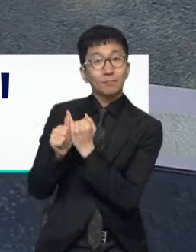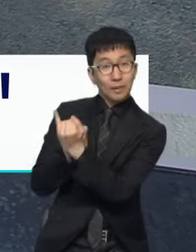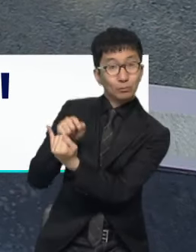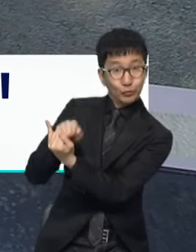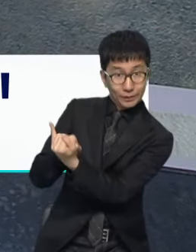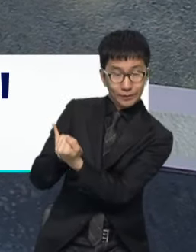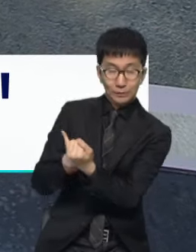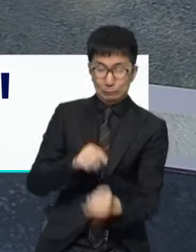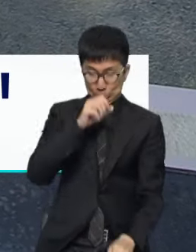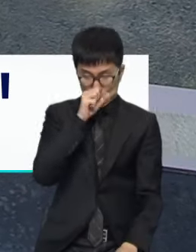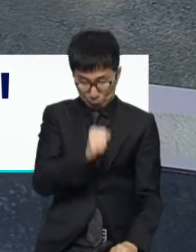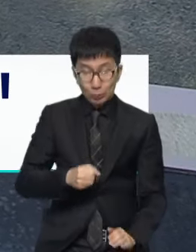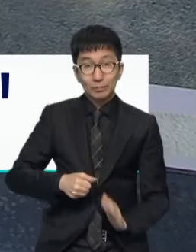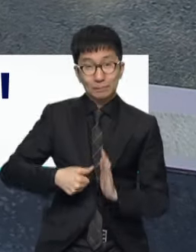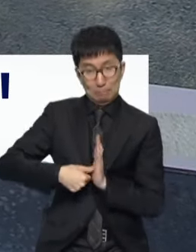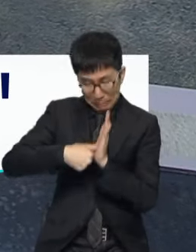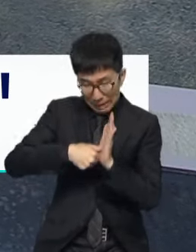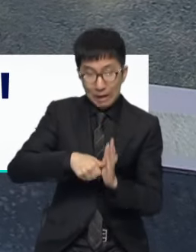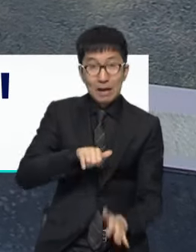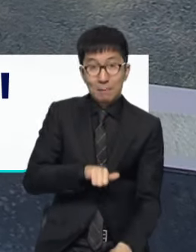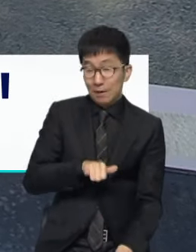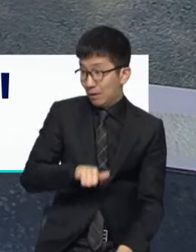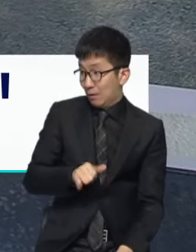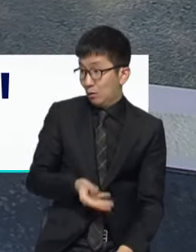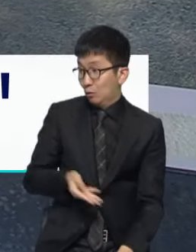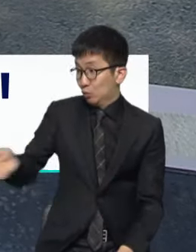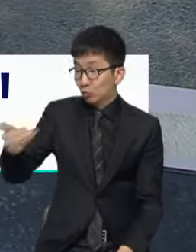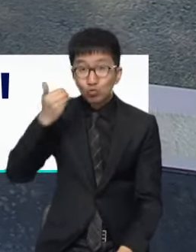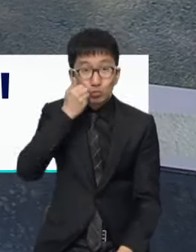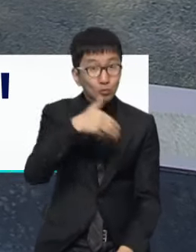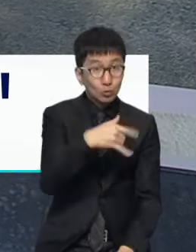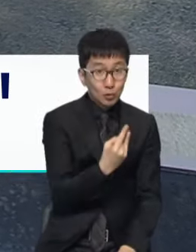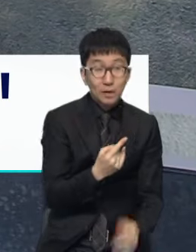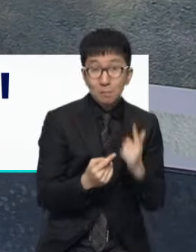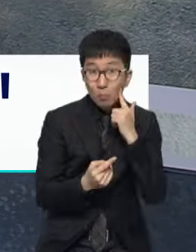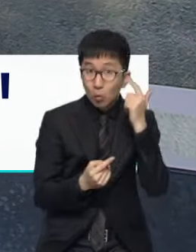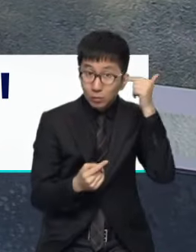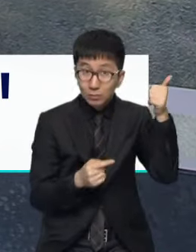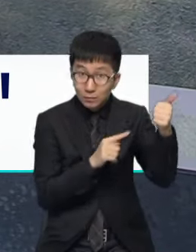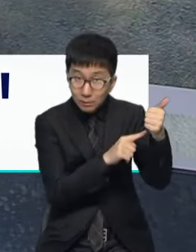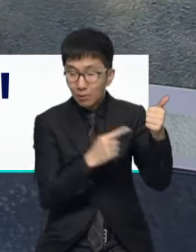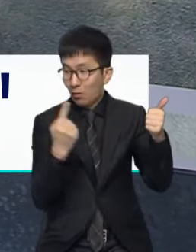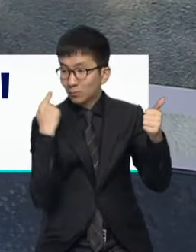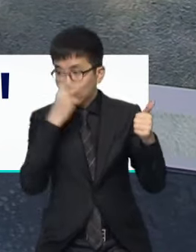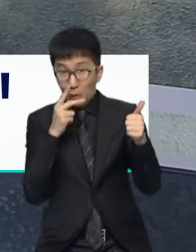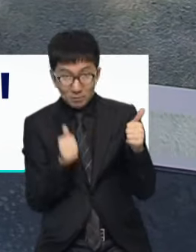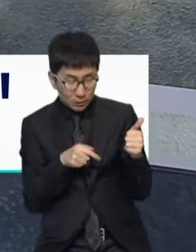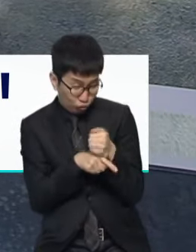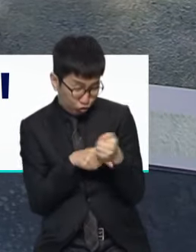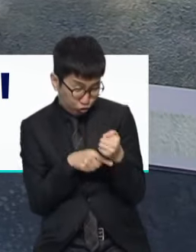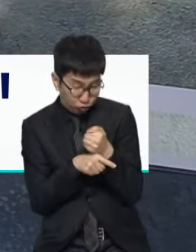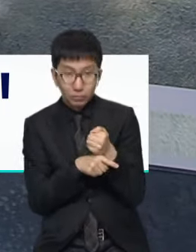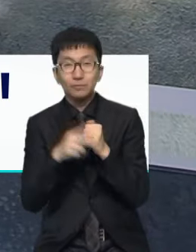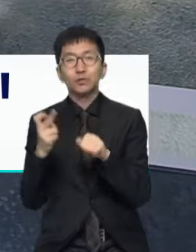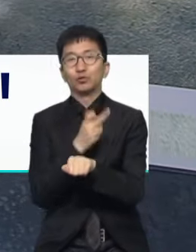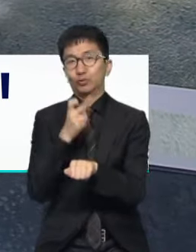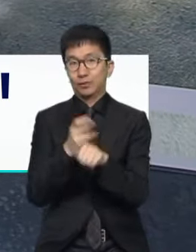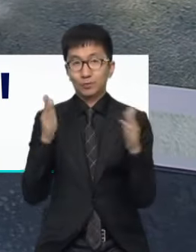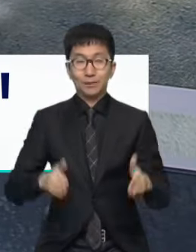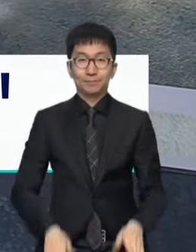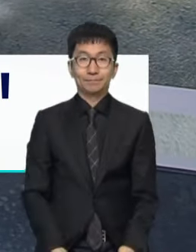김건희 여사에게 명품 가방을 건넸던 최재영 목사가 어제 검찰에서 12시간가량 조사를 받았습니다.